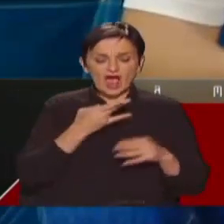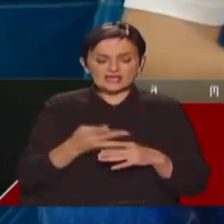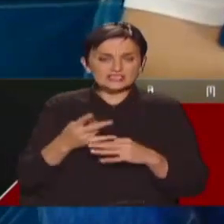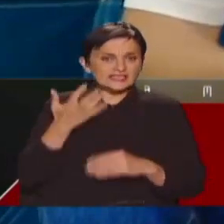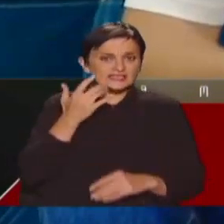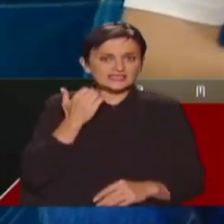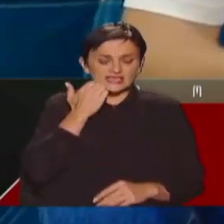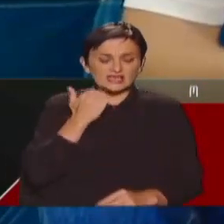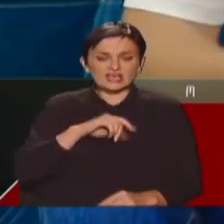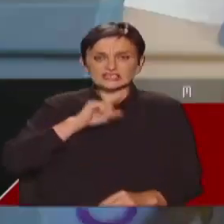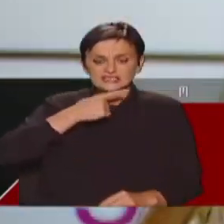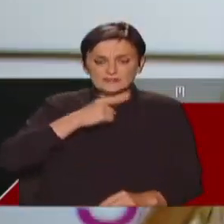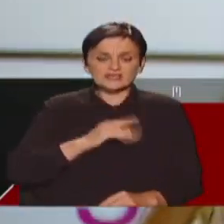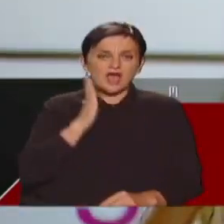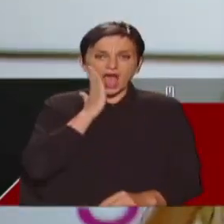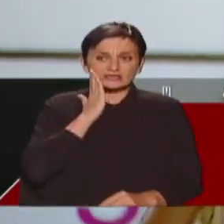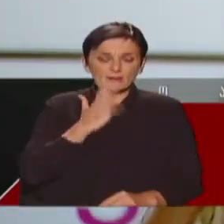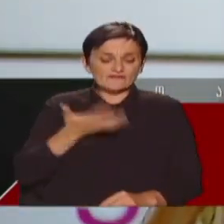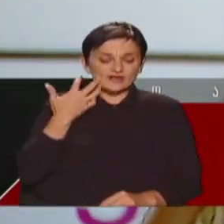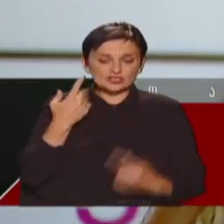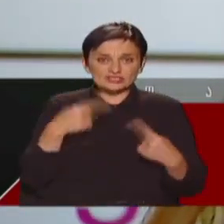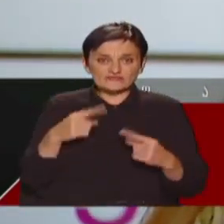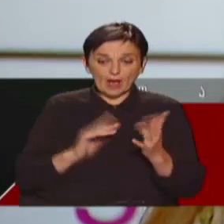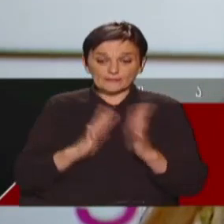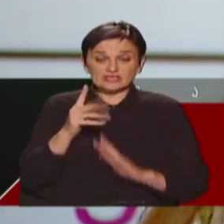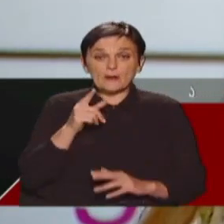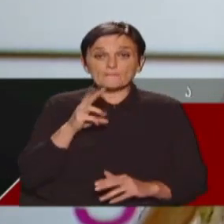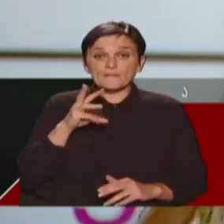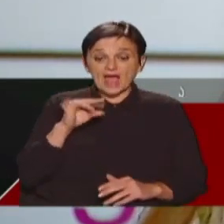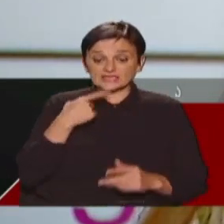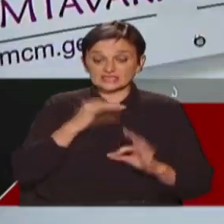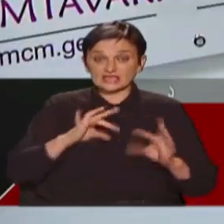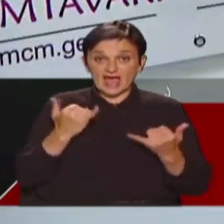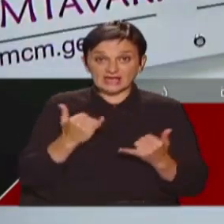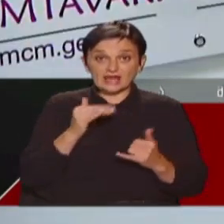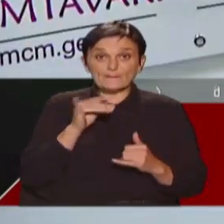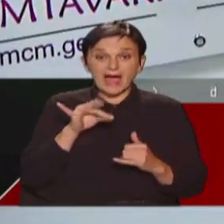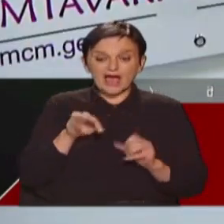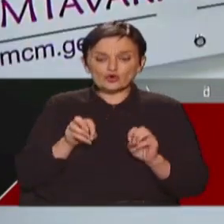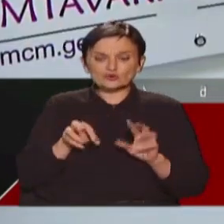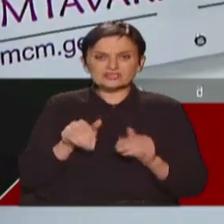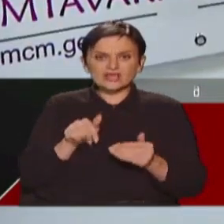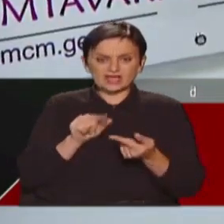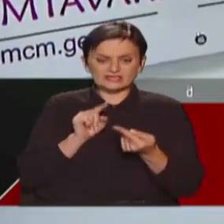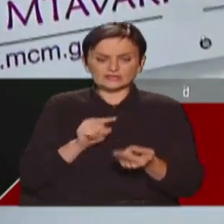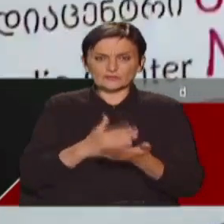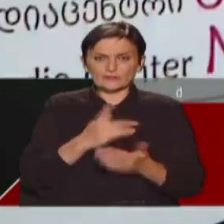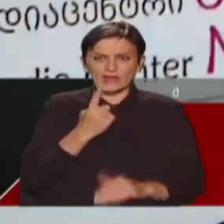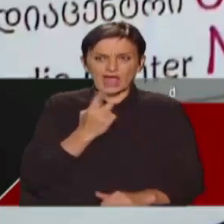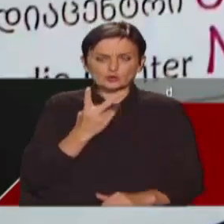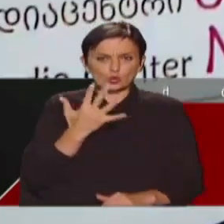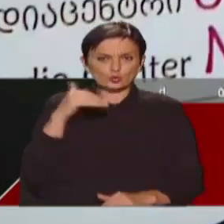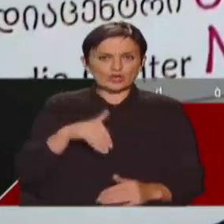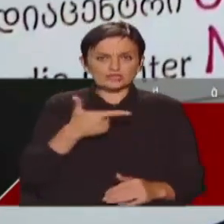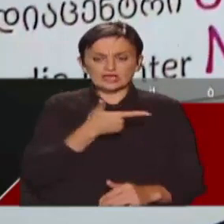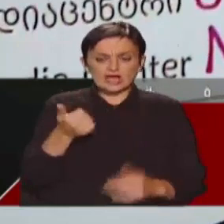tkhils, vashls, simins, atamsa da sva mtsenareebs. Meskhis ganmartebit am etapze Parusana satsina aghdego damushavebulia